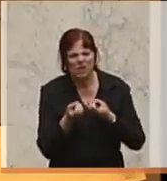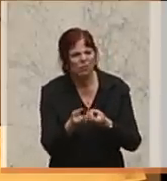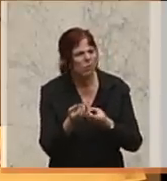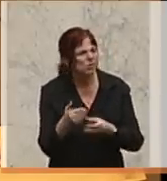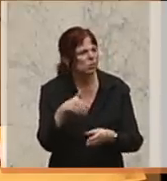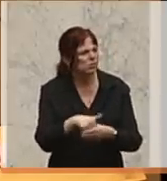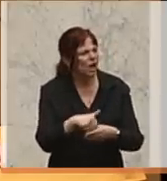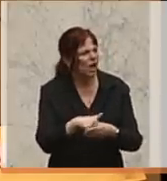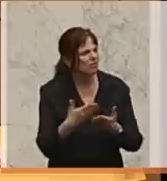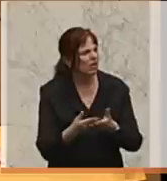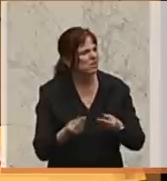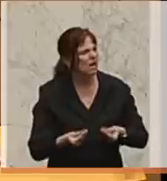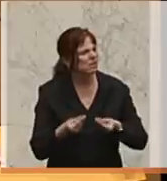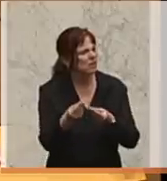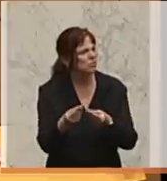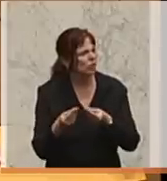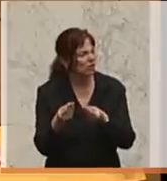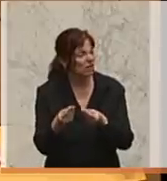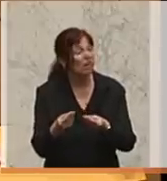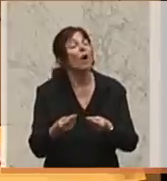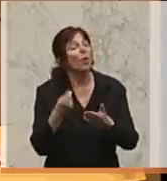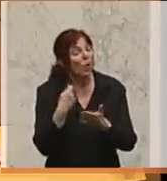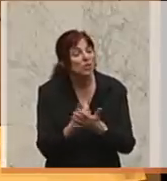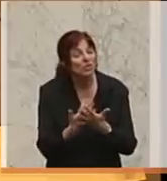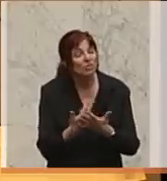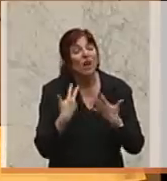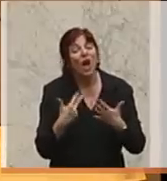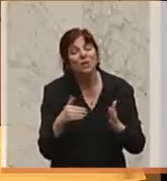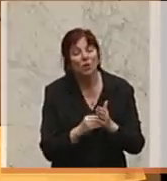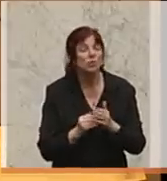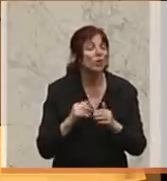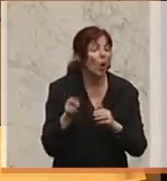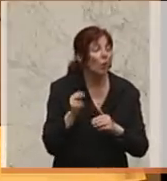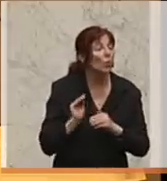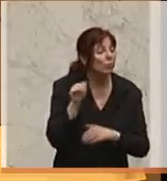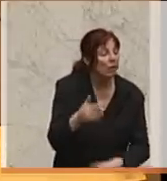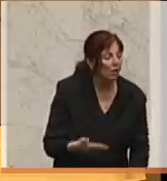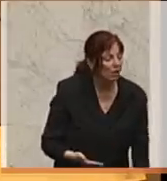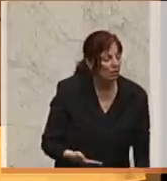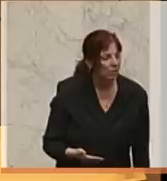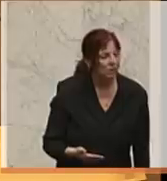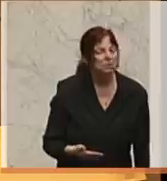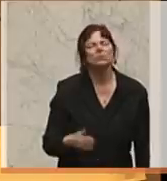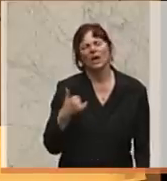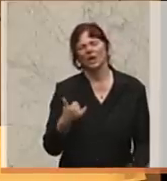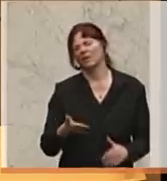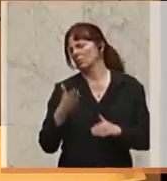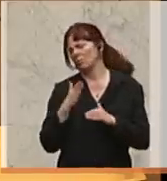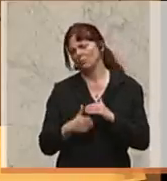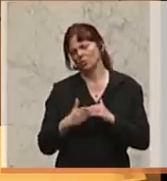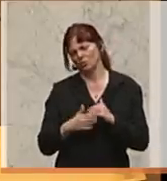hier transportiert werden? Nein, ich komme zum Abschluss. Die Inserate, und da wird es notwendig sein,